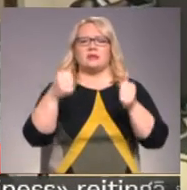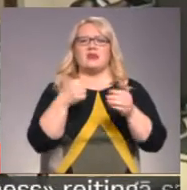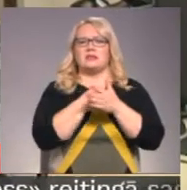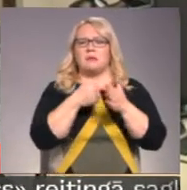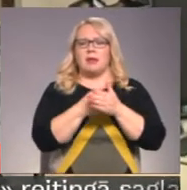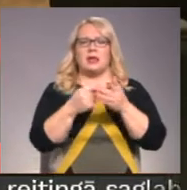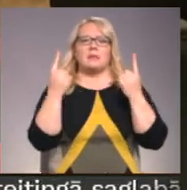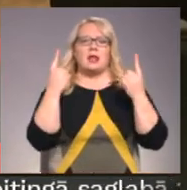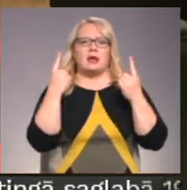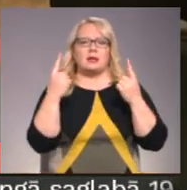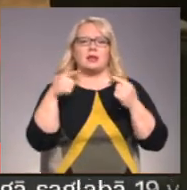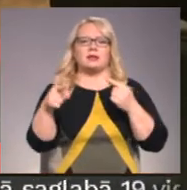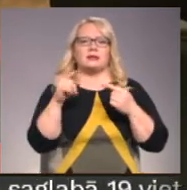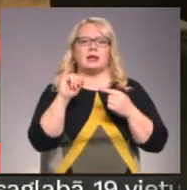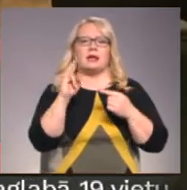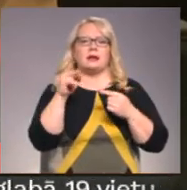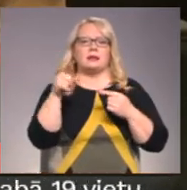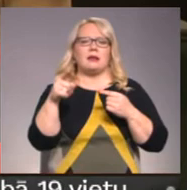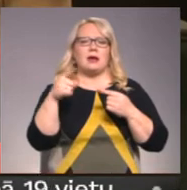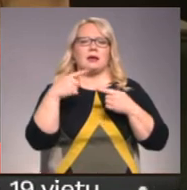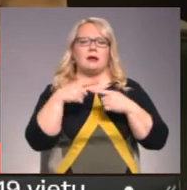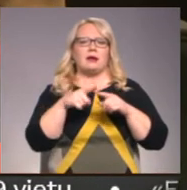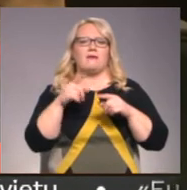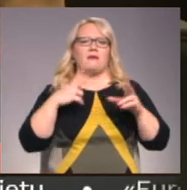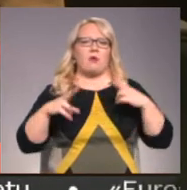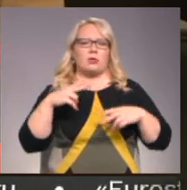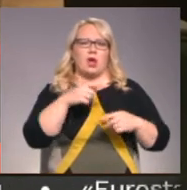stipendiju talantīgākajiem IKT fakultātes studentiem, jo arī pilsētā ir